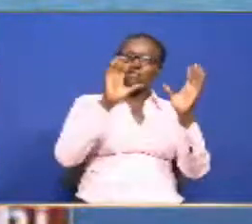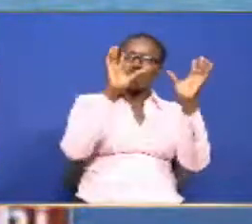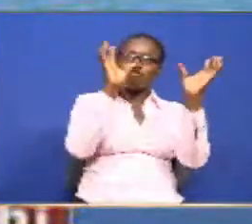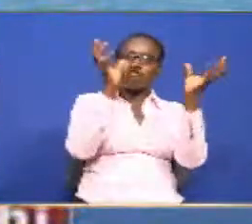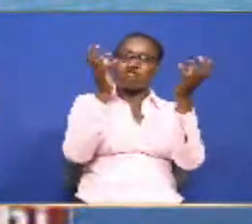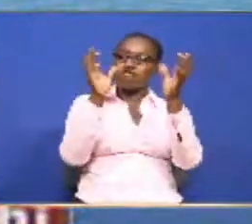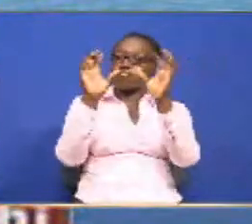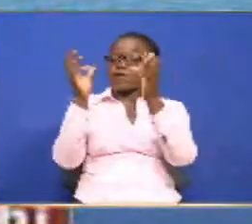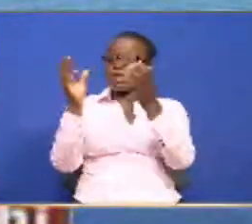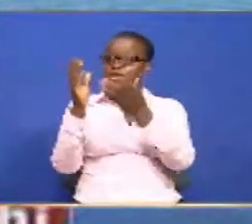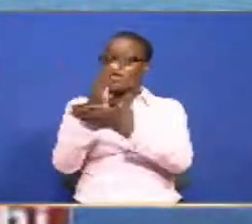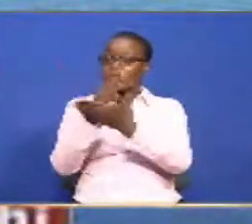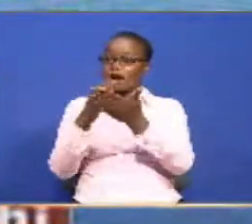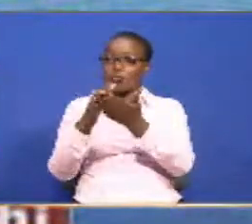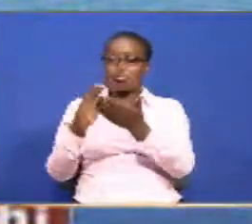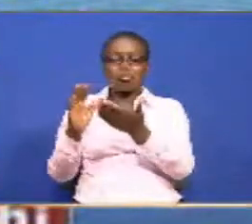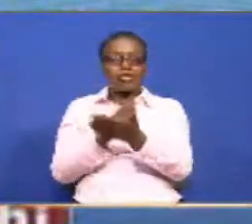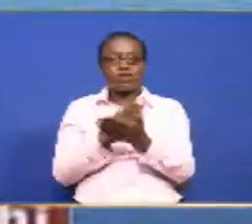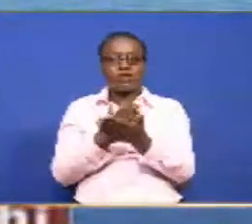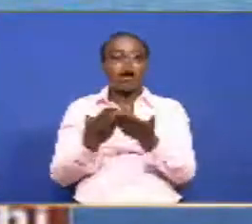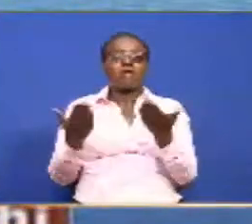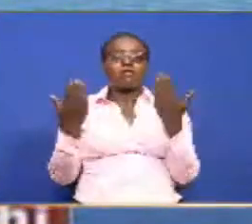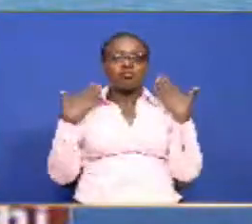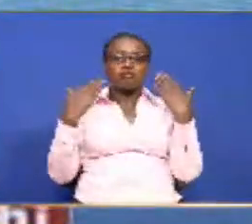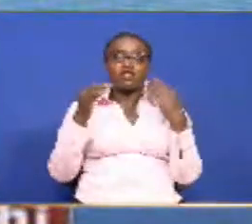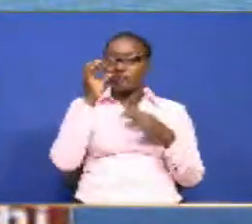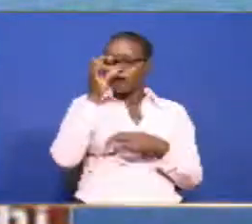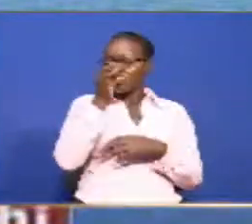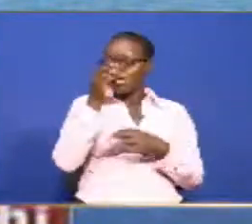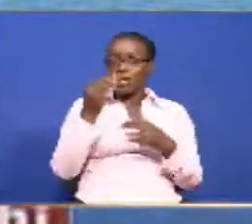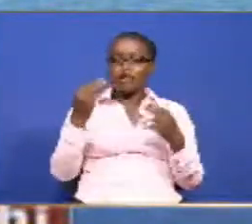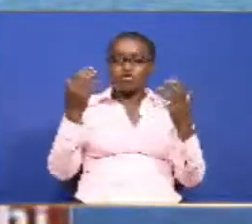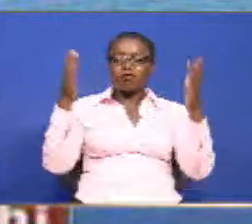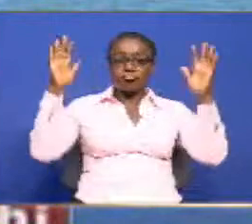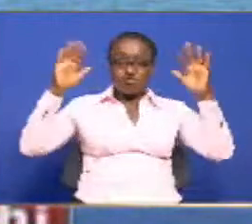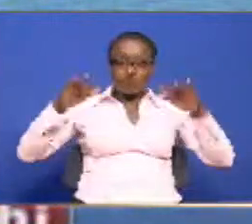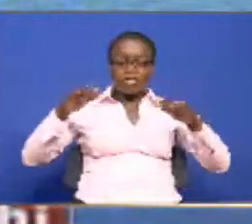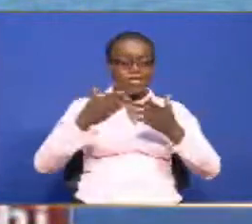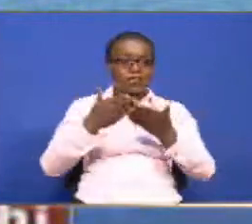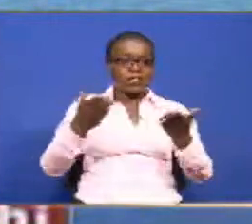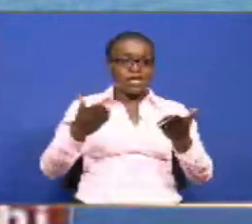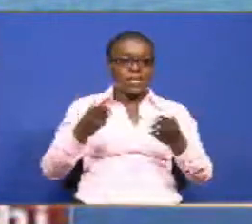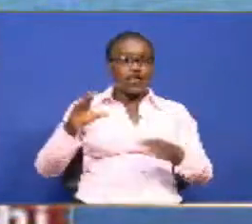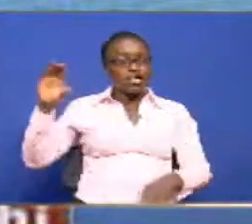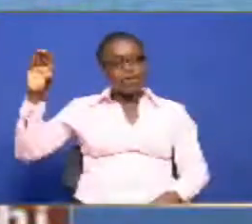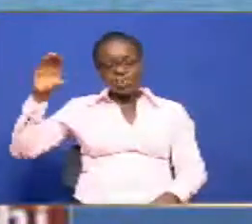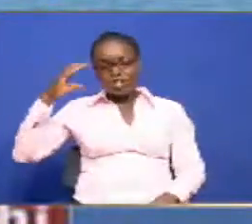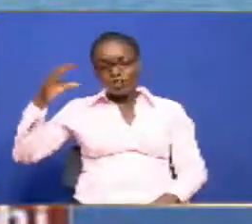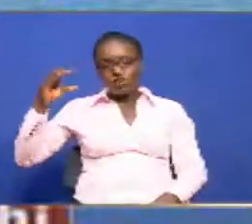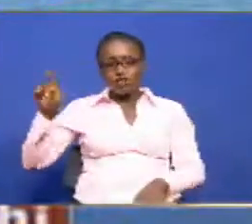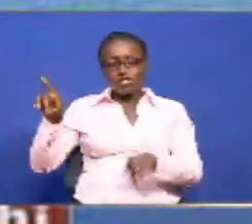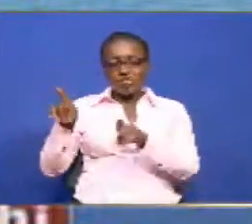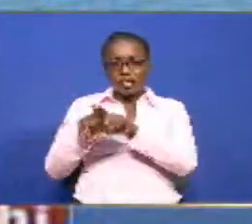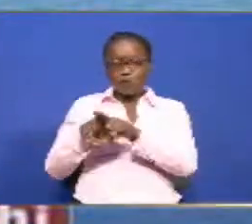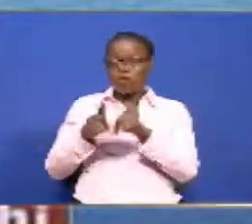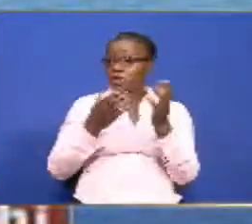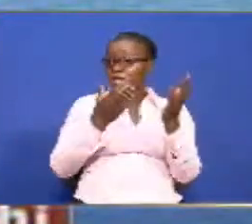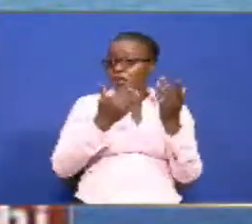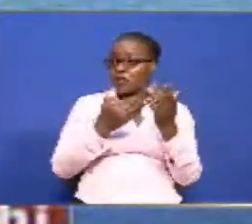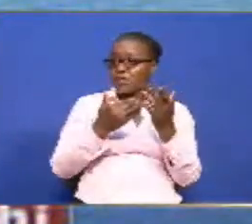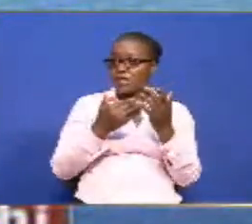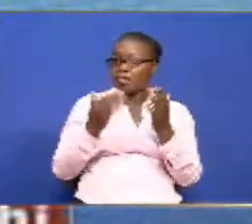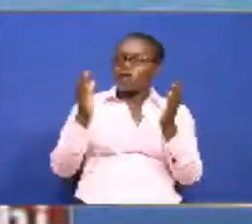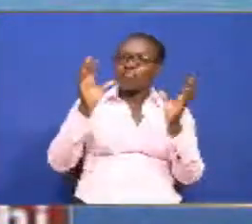japokuwa katika sehemu za Meru, Nyeri tunatarajia mvua katika maeneo machache. Ukanda wa Pwani napo tunatarajia kwamba kutakuwa tuna hali